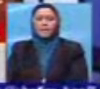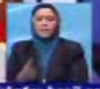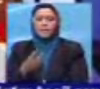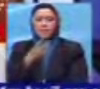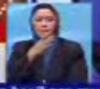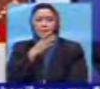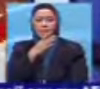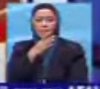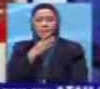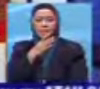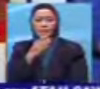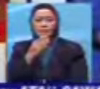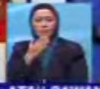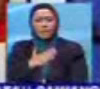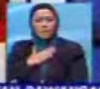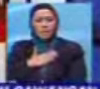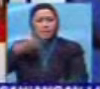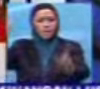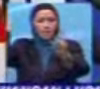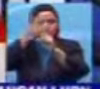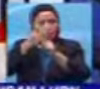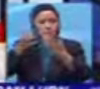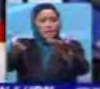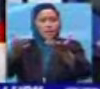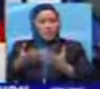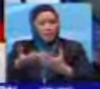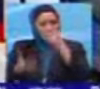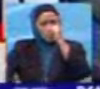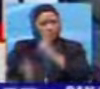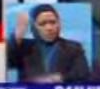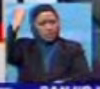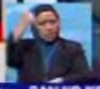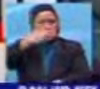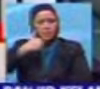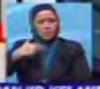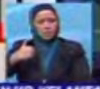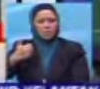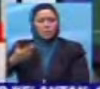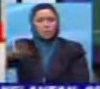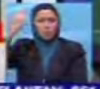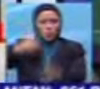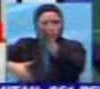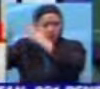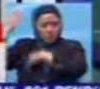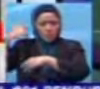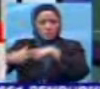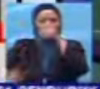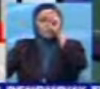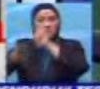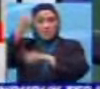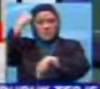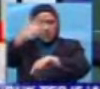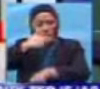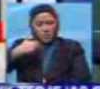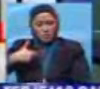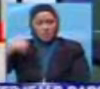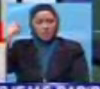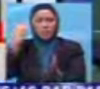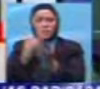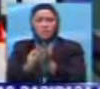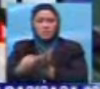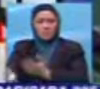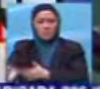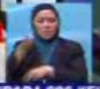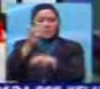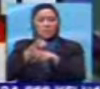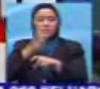because my orang tanya saya saya mau menang Indonesia. Because dulu Indonesia mau menang sekali susah. And saya sudah menang 6 kali. I think Taufik also 6 kali.